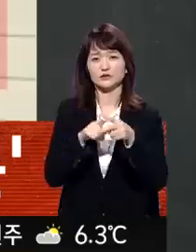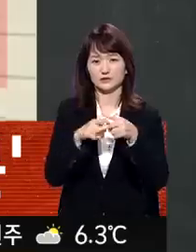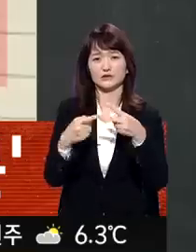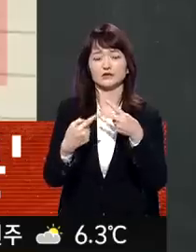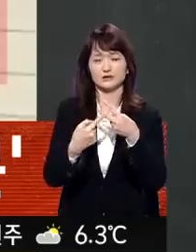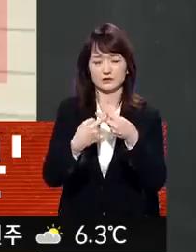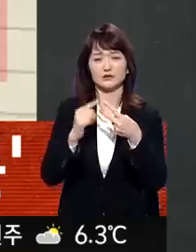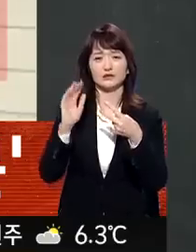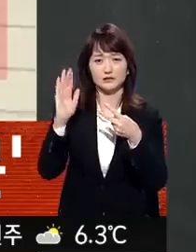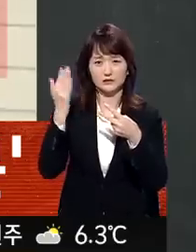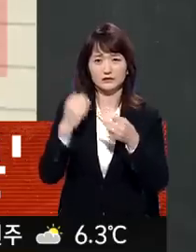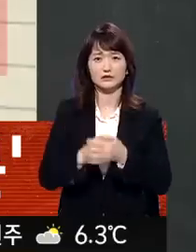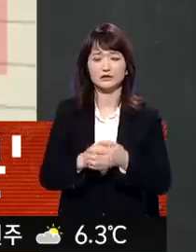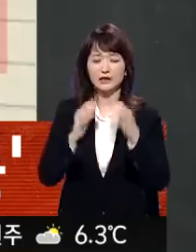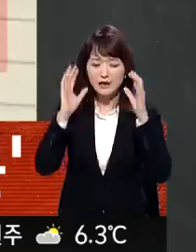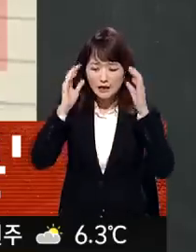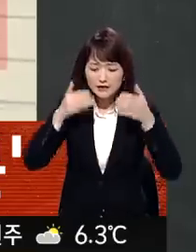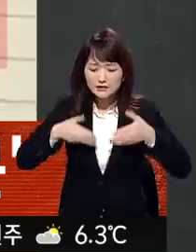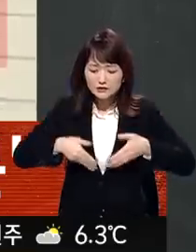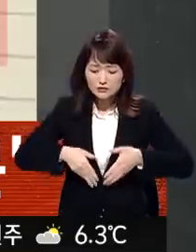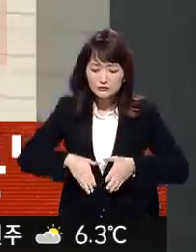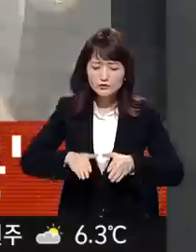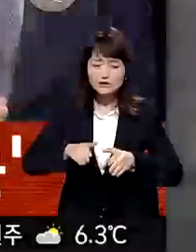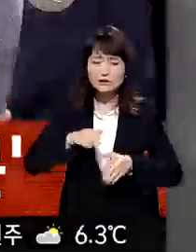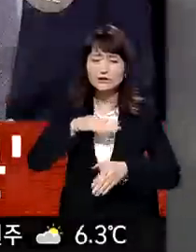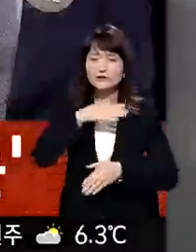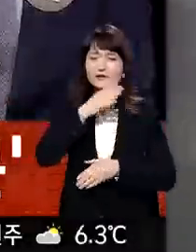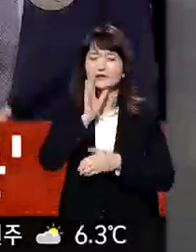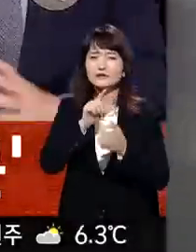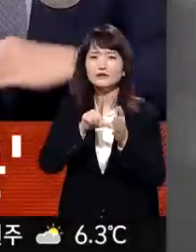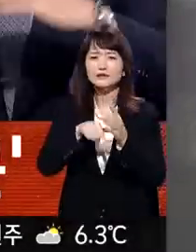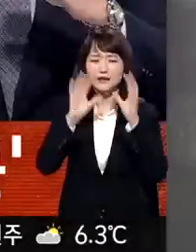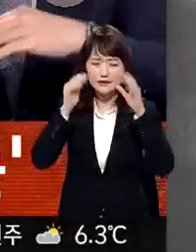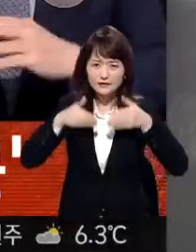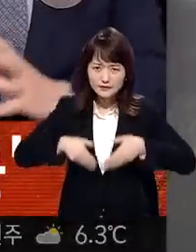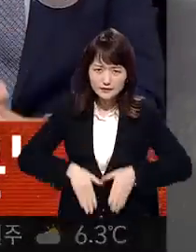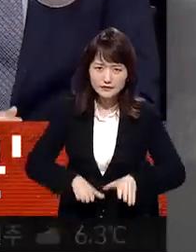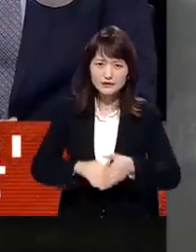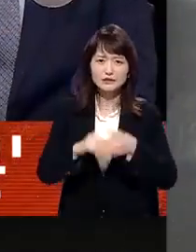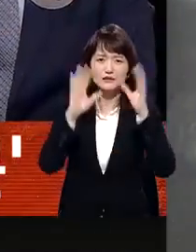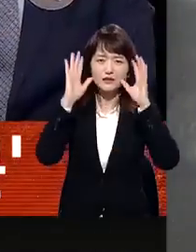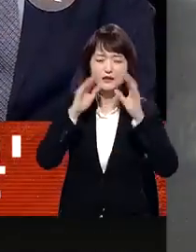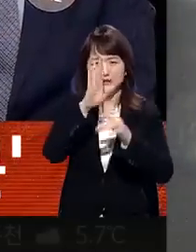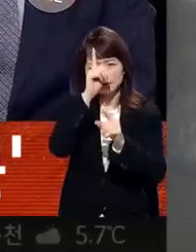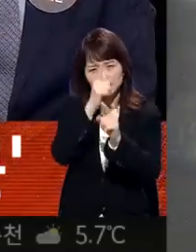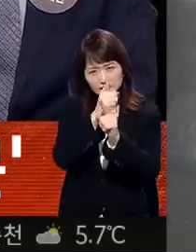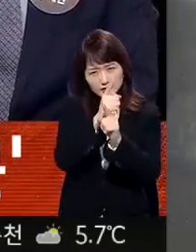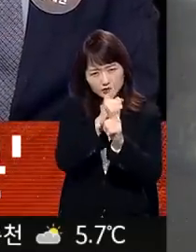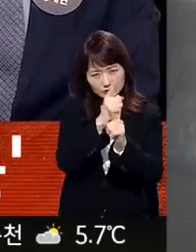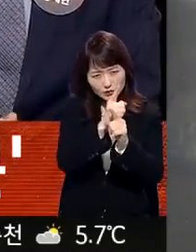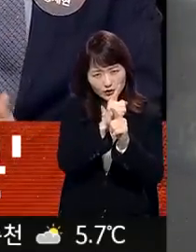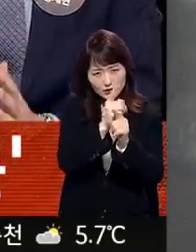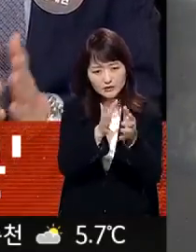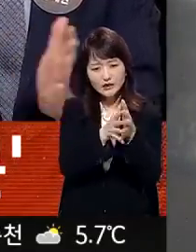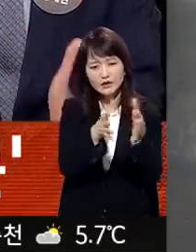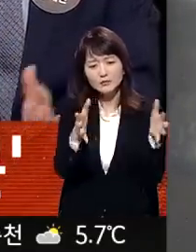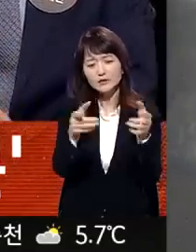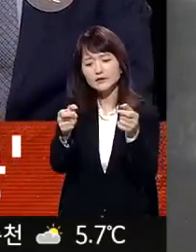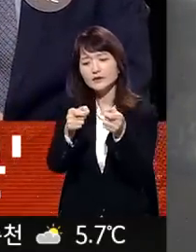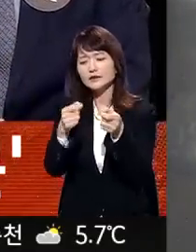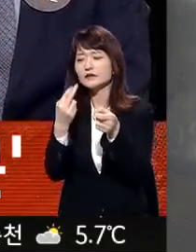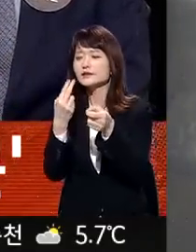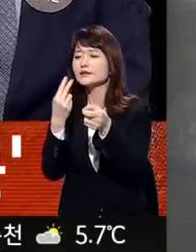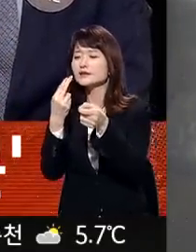이야기죠. 아이 늦둥이를 봤는데 아이가 지금 치료 중이기 때문에 사실 창간에서 좀 이렇게 흡연하는 걸 좀 지양 안